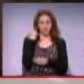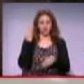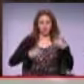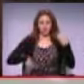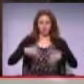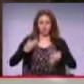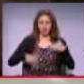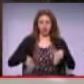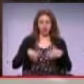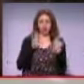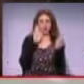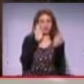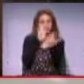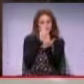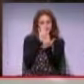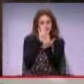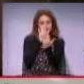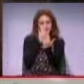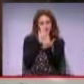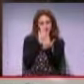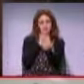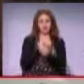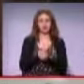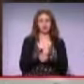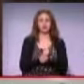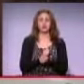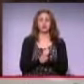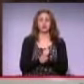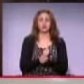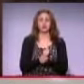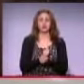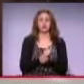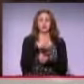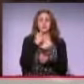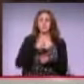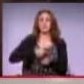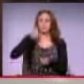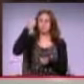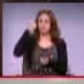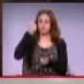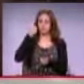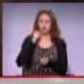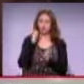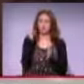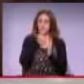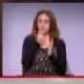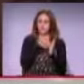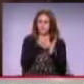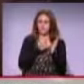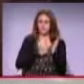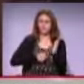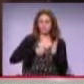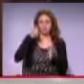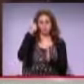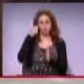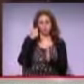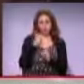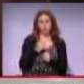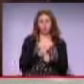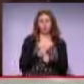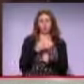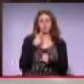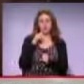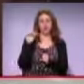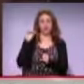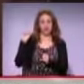المستحيل من خلال النبوغ وتحدى الواقع وكسب الرهان وكتب قصة نجاح جميلة جدا. معنا النهارده خالد